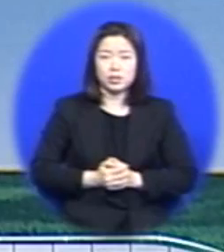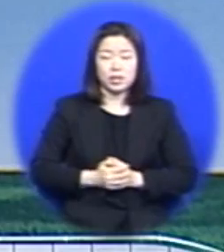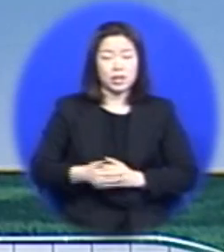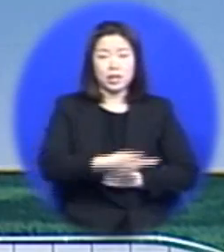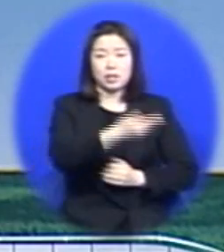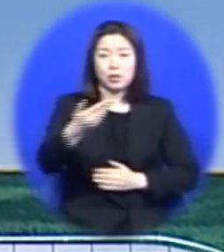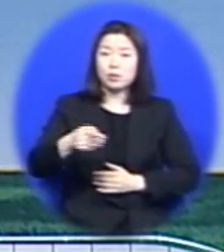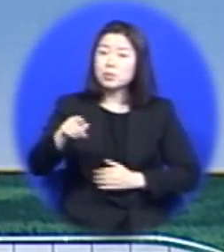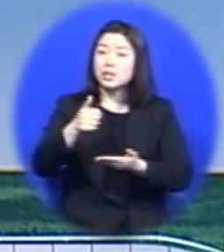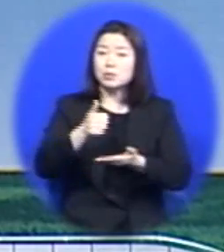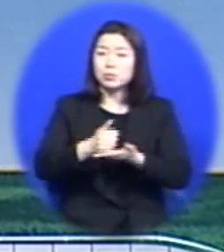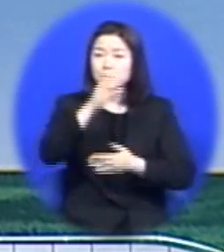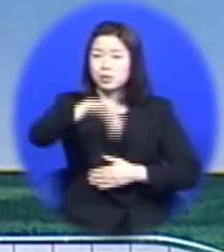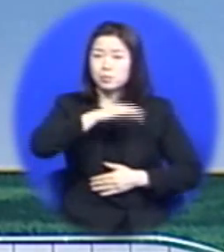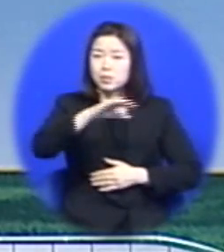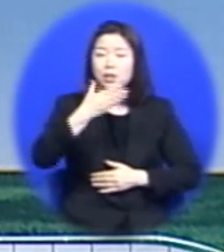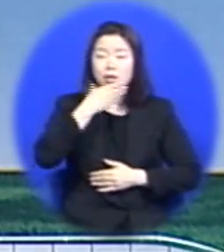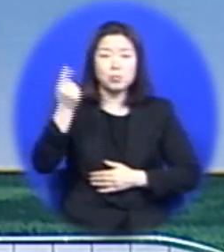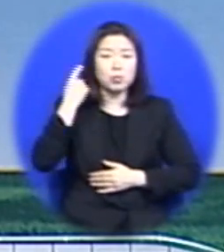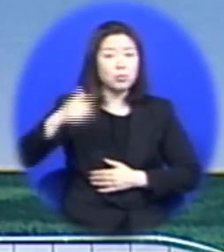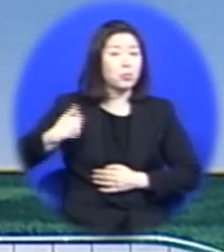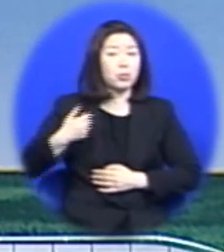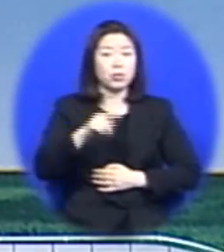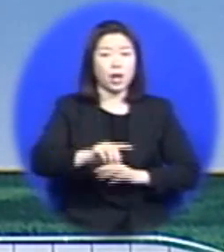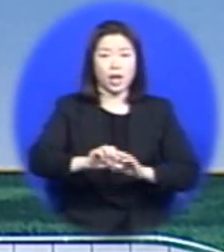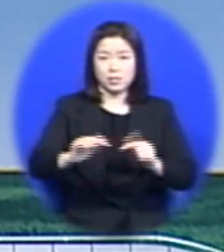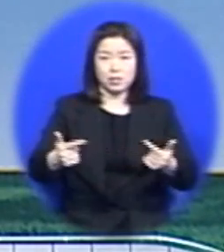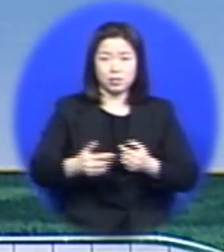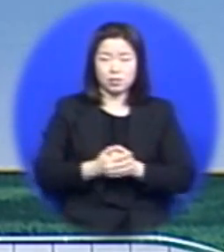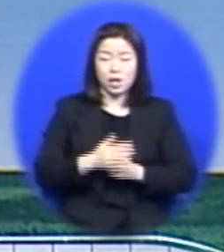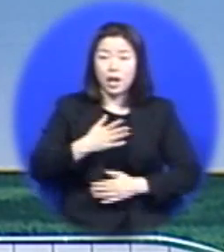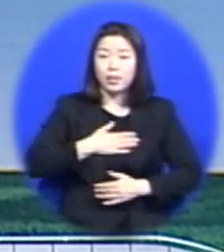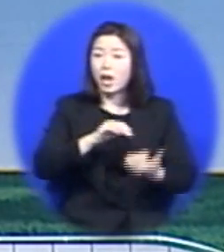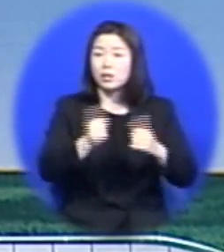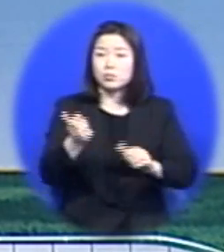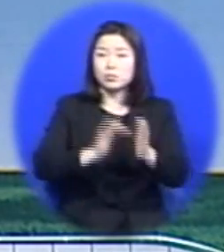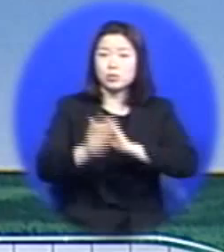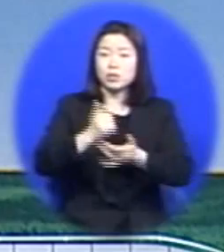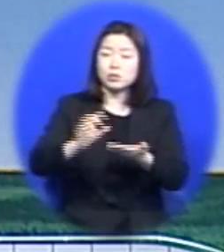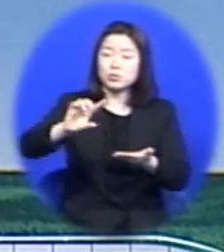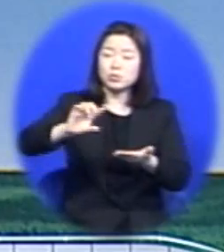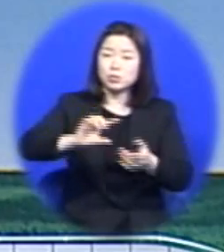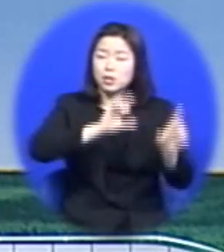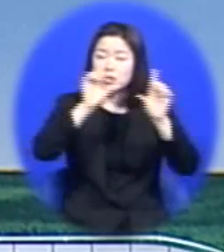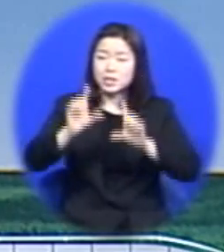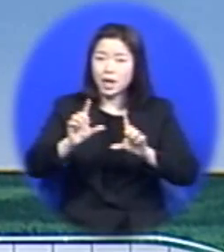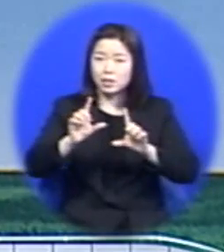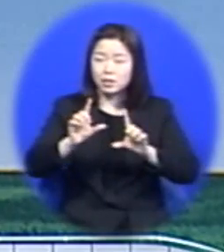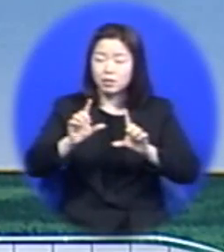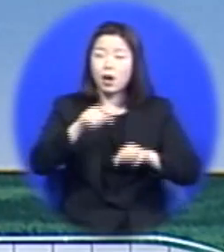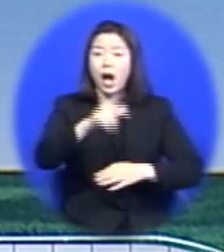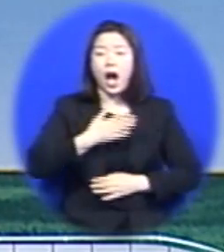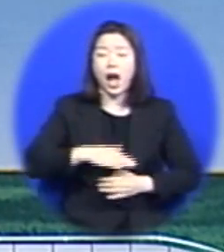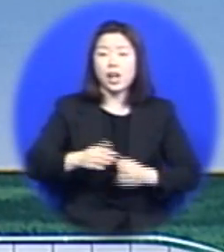여러분, 이분은 십자가 복음을 모르는 게 아닙니다. 나는 죽고 예수로 사는 복음을 아니까 이런 말을 하는